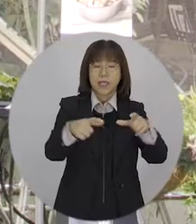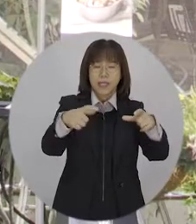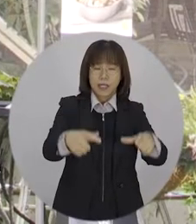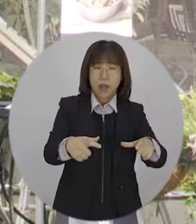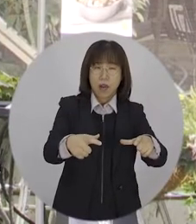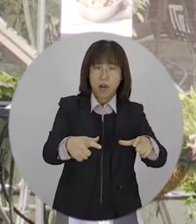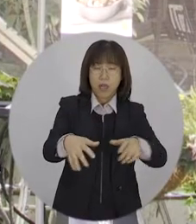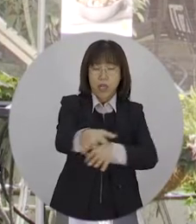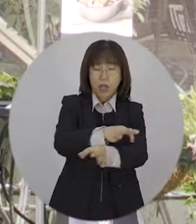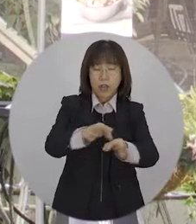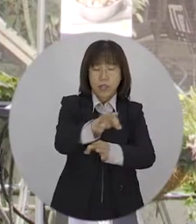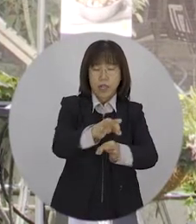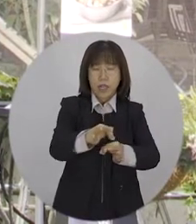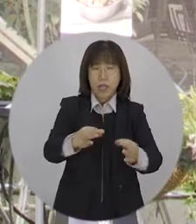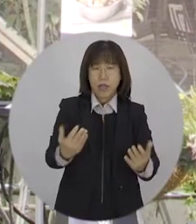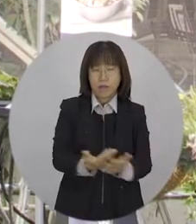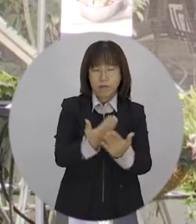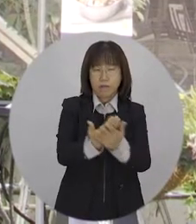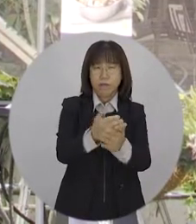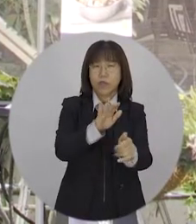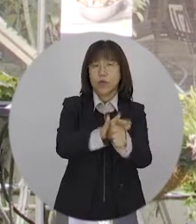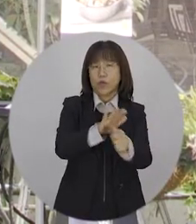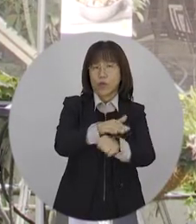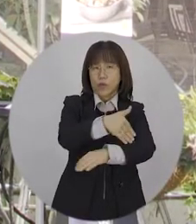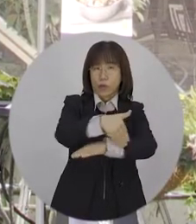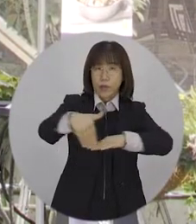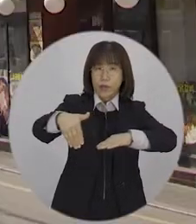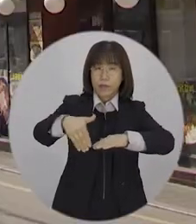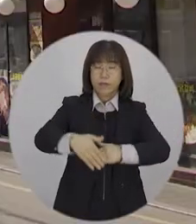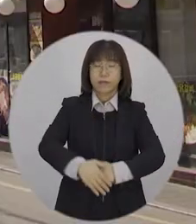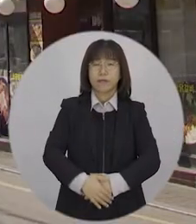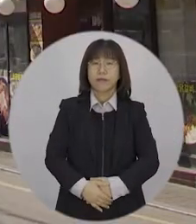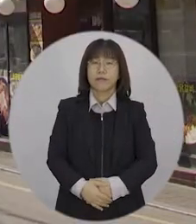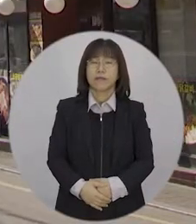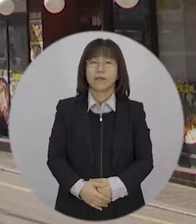위한 다양한 지원책을 펼쳐 나간다는 방침입니다